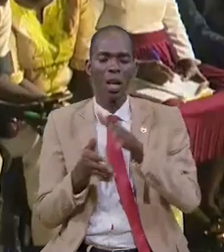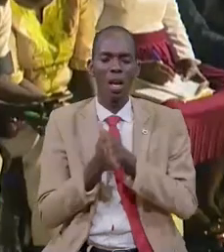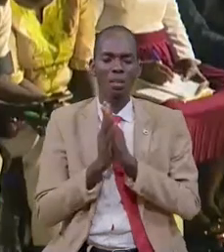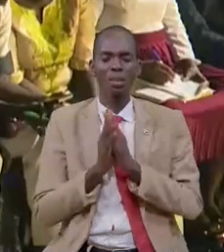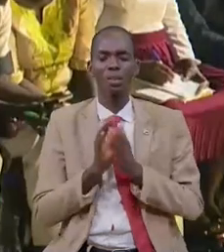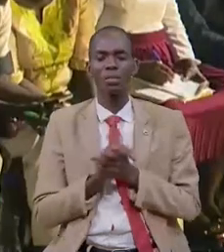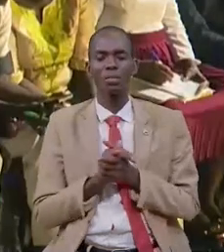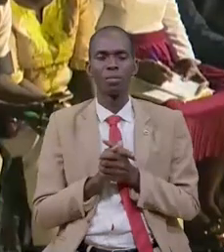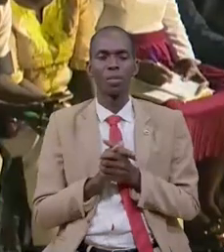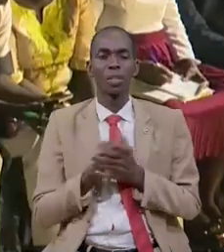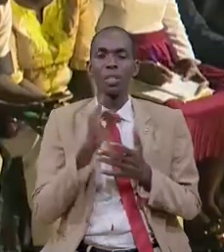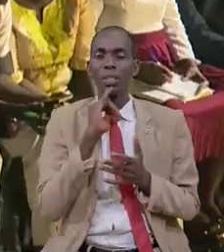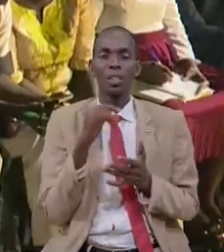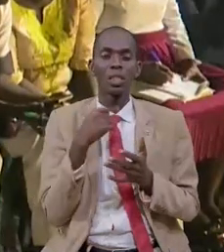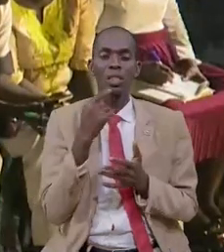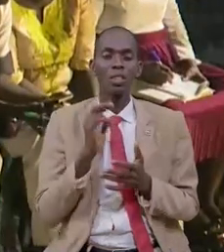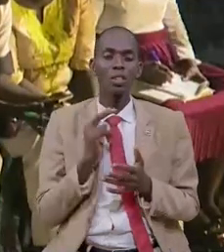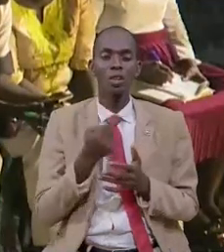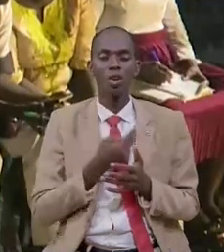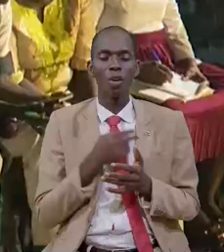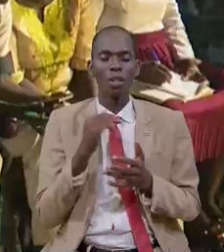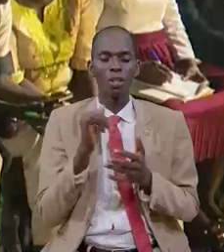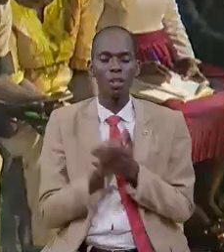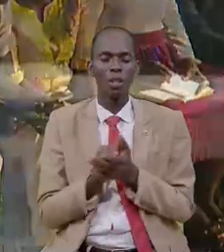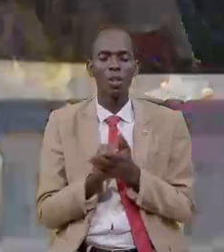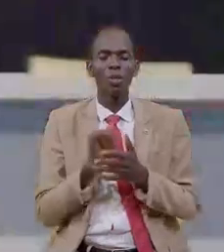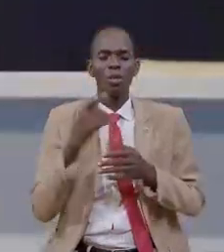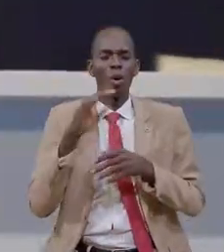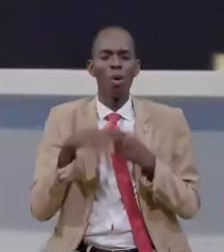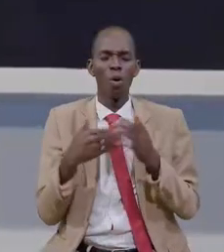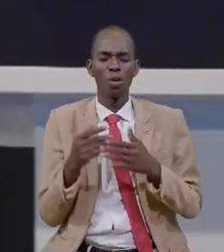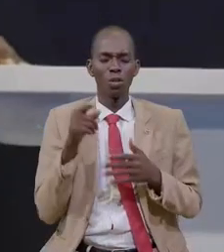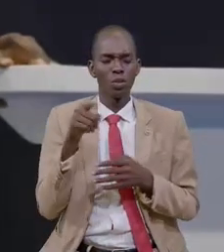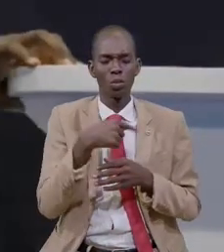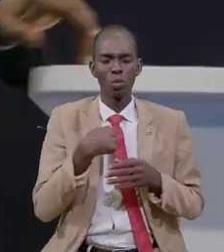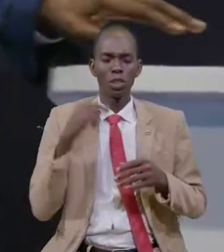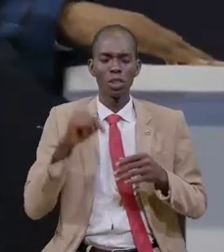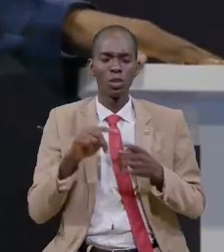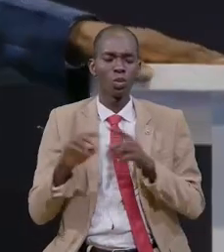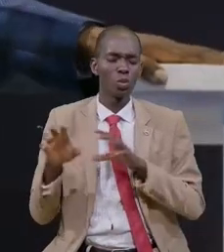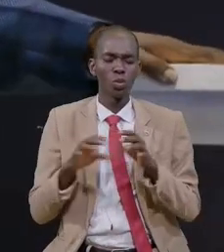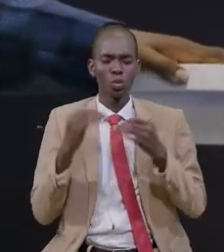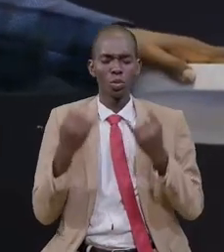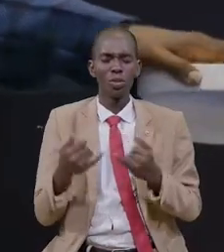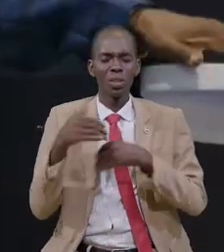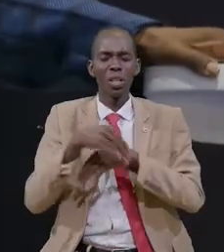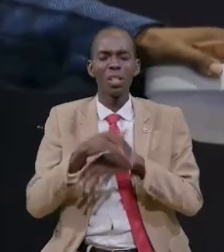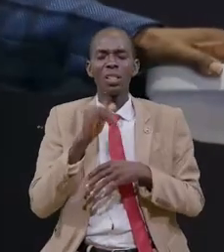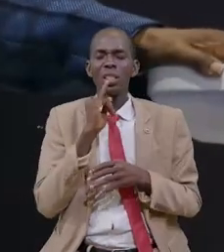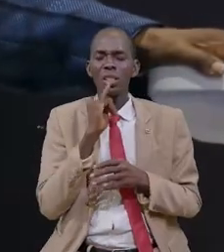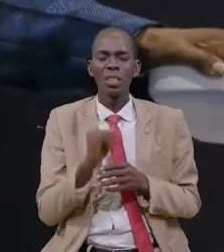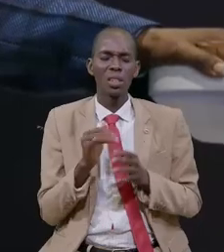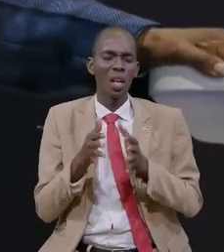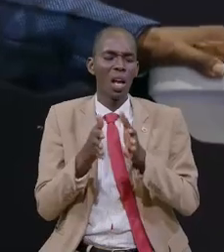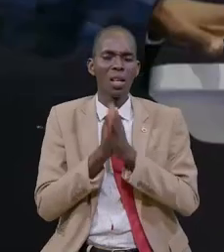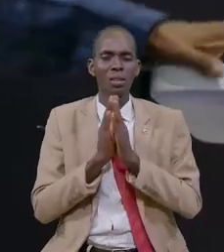Demandez. Il nous dit que tout ce, dont, ce qu'il vous faut faire ce soir, ce que je dois faire en ta faveur, c'est